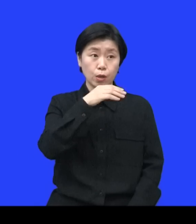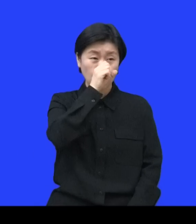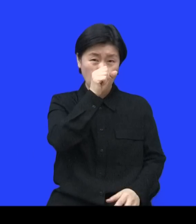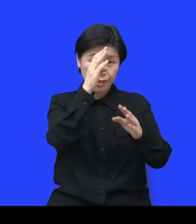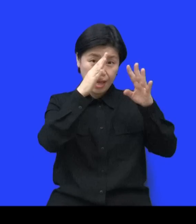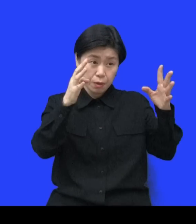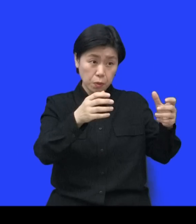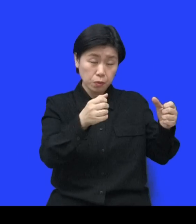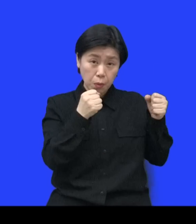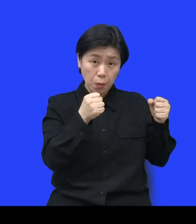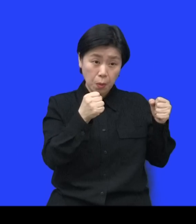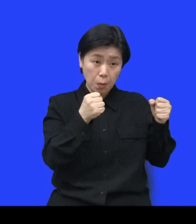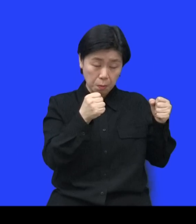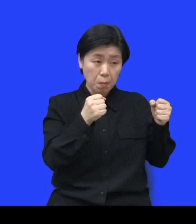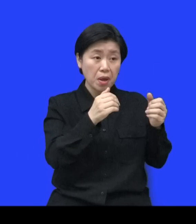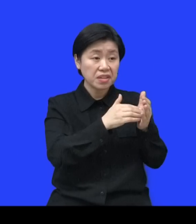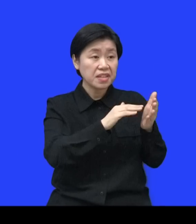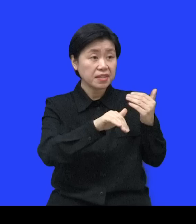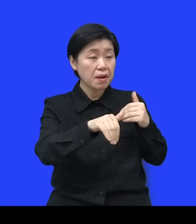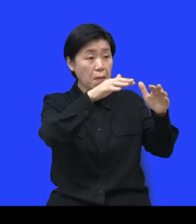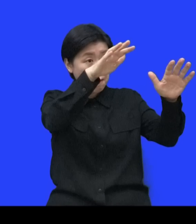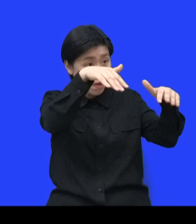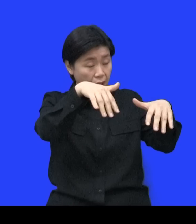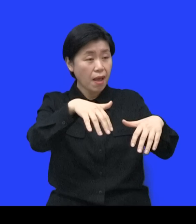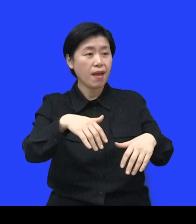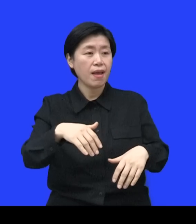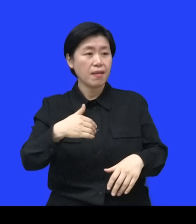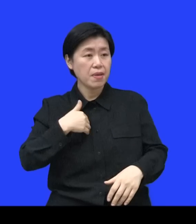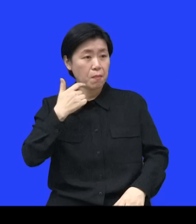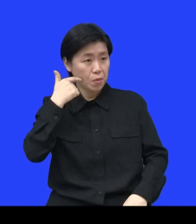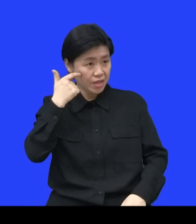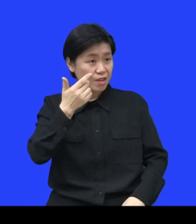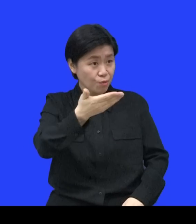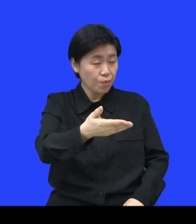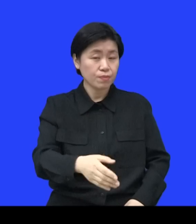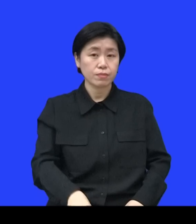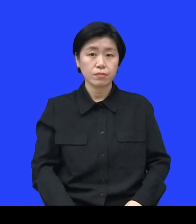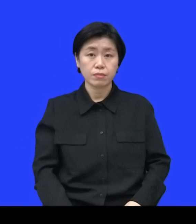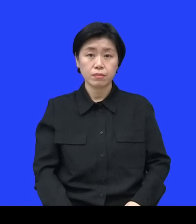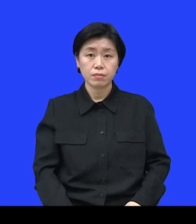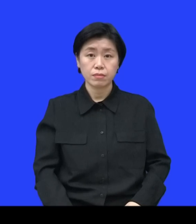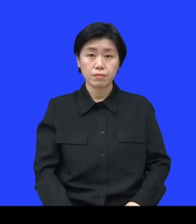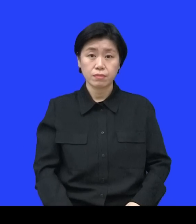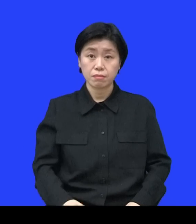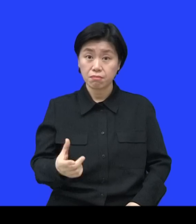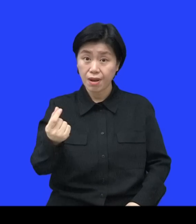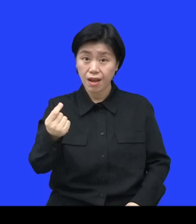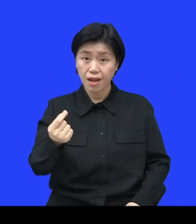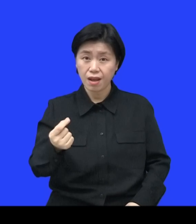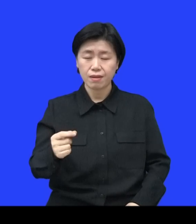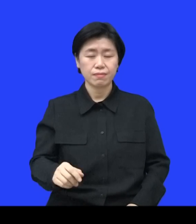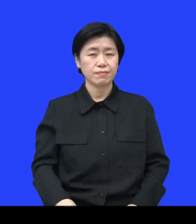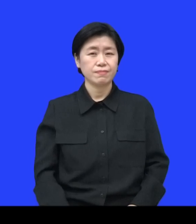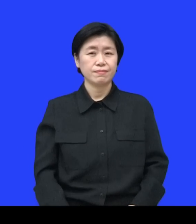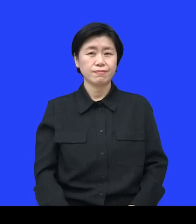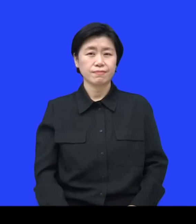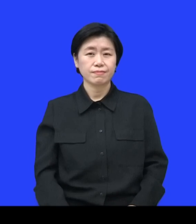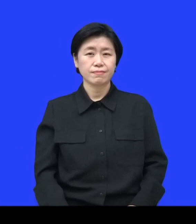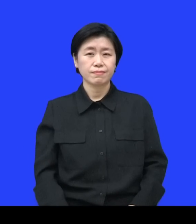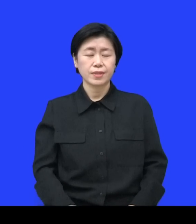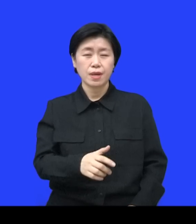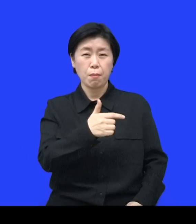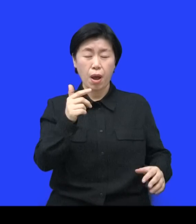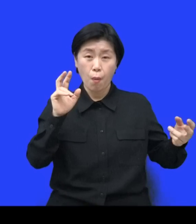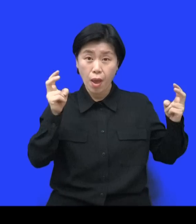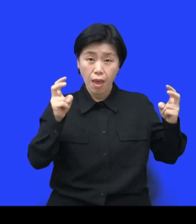온 사람 목사 시켜줄게. 그러면 좋은 거 내려놓은 거죠. 좋은 직장 내려놓고 온 사람 목사 시켜줄게. 그럼 목사 된 거잖아요. 근데